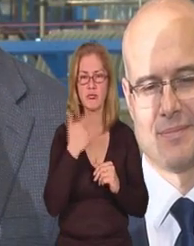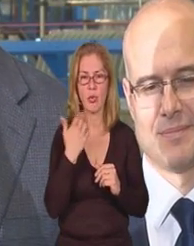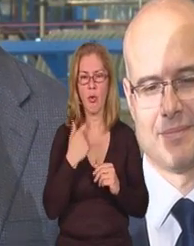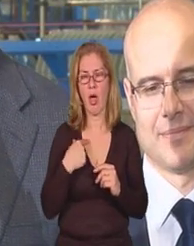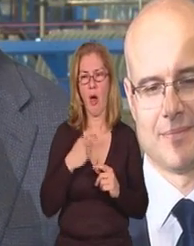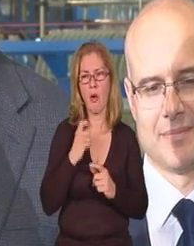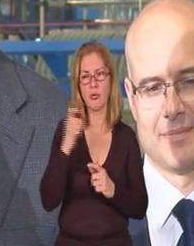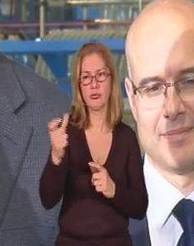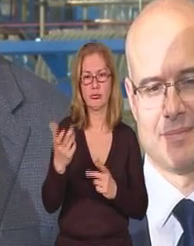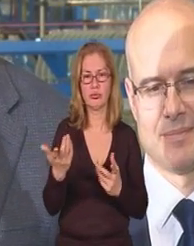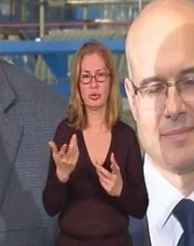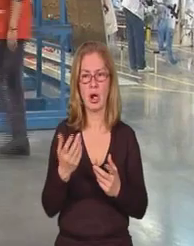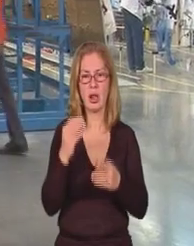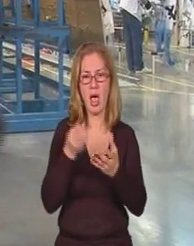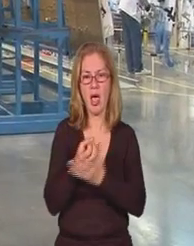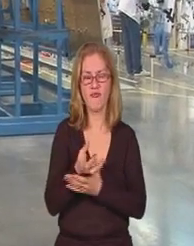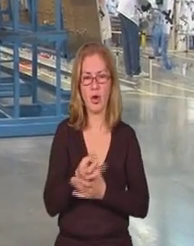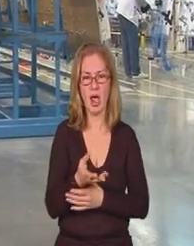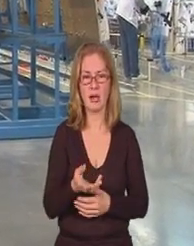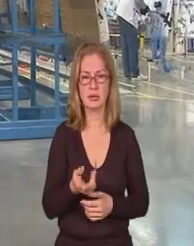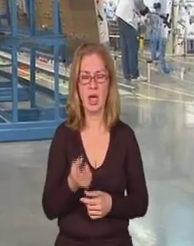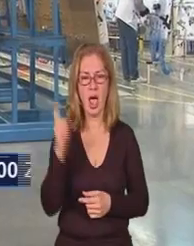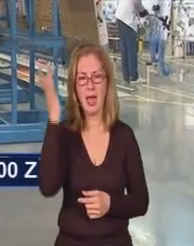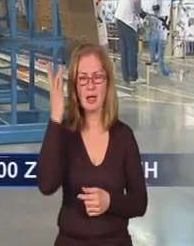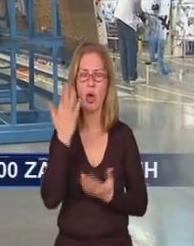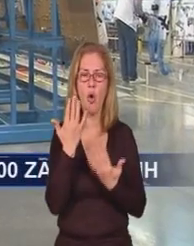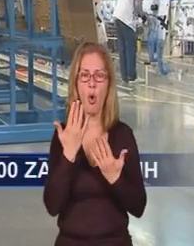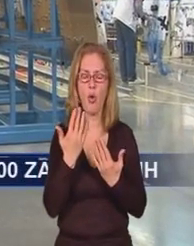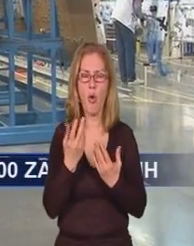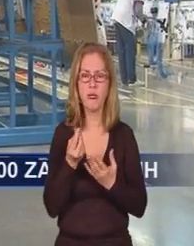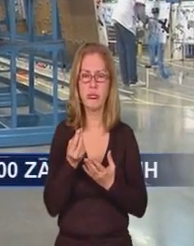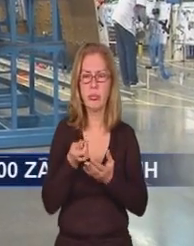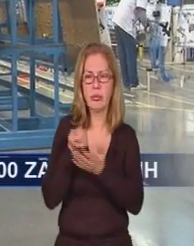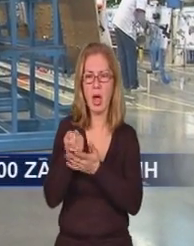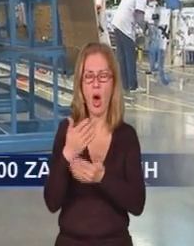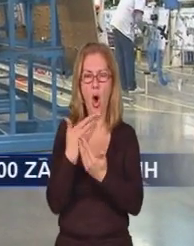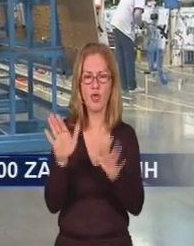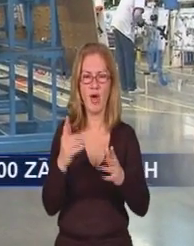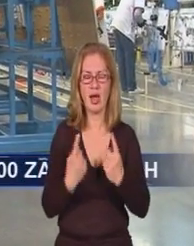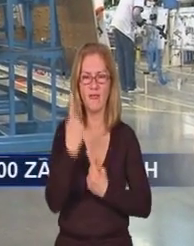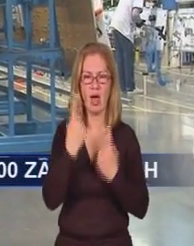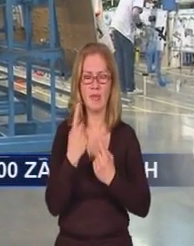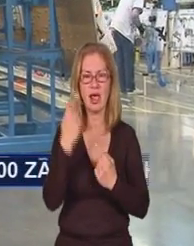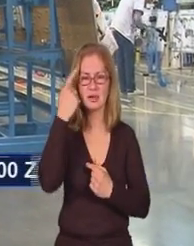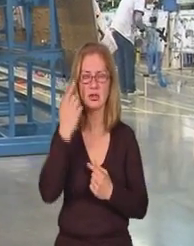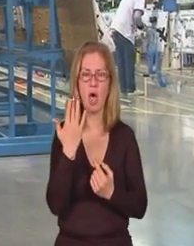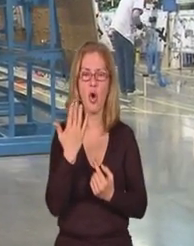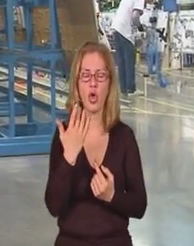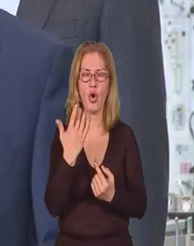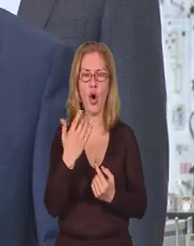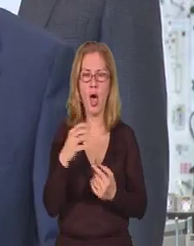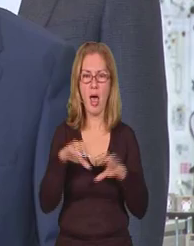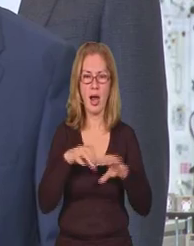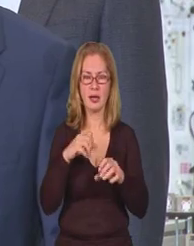Stvarno mnogo, ostaje vam dužan informaciju. Iako ne znaju koliko je para dato za otvaranje ove fabrike, zna se koliko radnika u fabrici